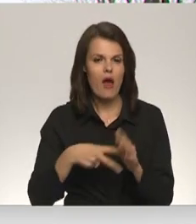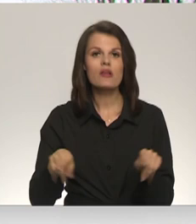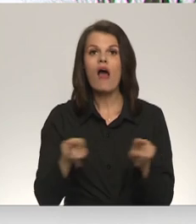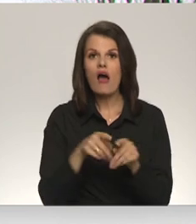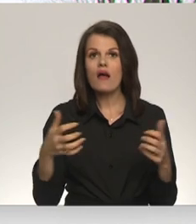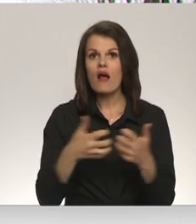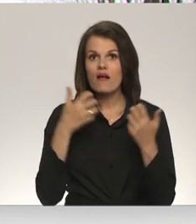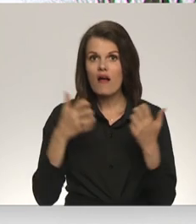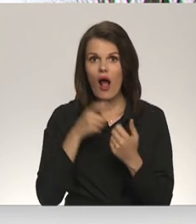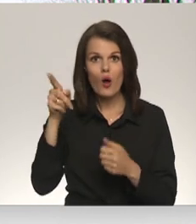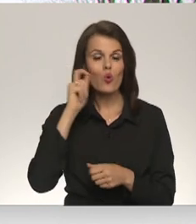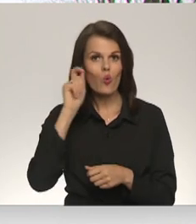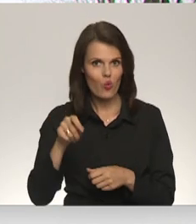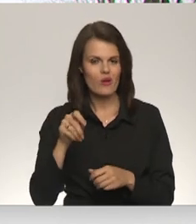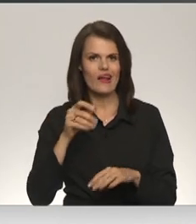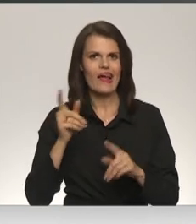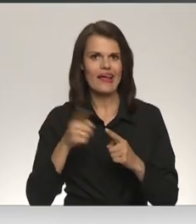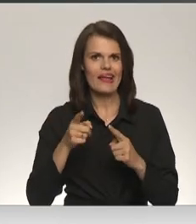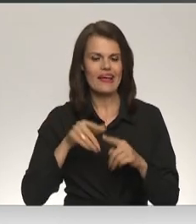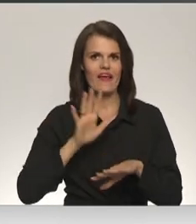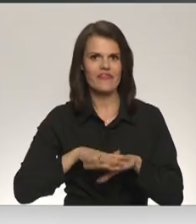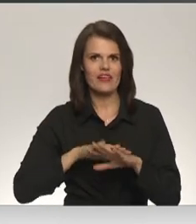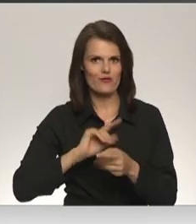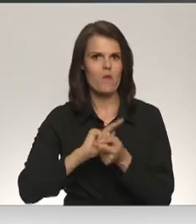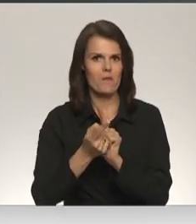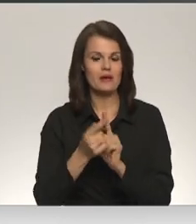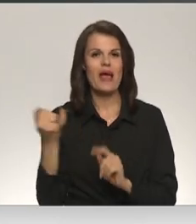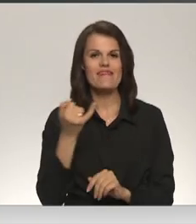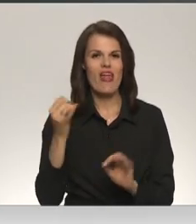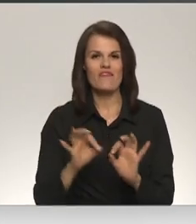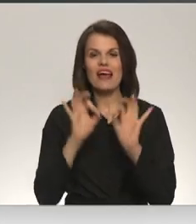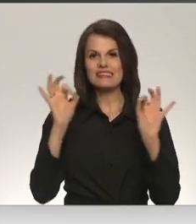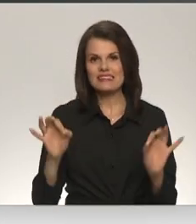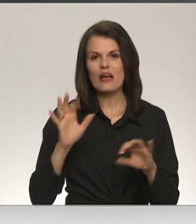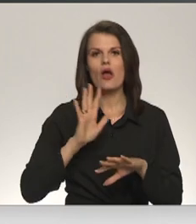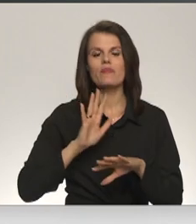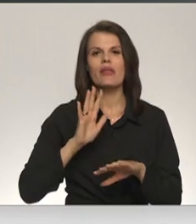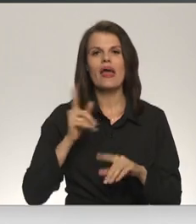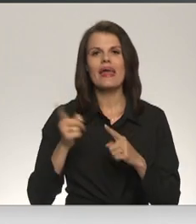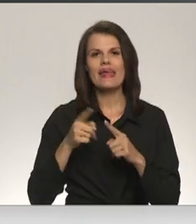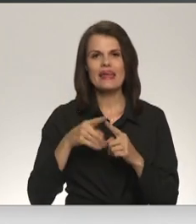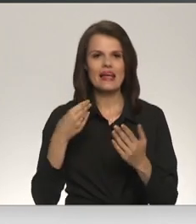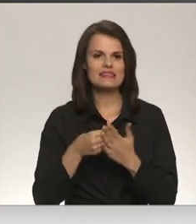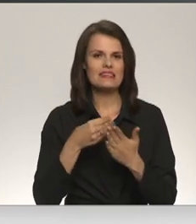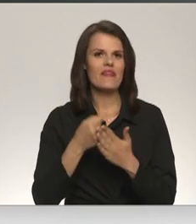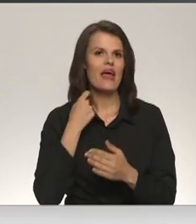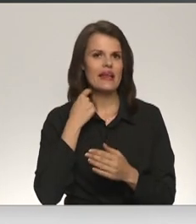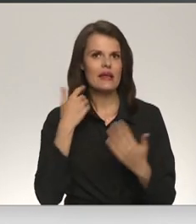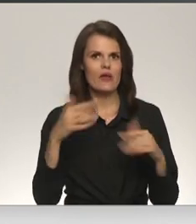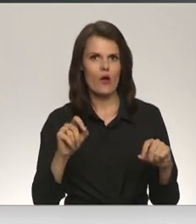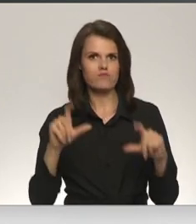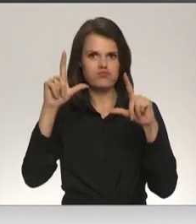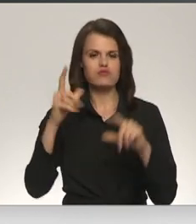Ukrainā atstājusi ietekmi uz īres tirgu. No janvāra sākuma, no gada sākuma īres cenas Rīgā ir